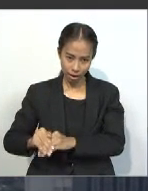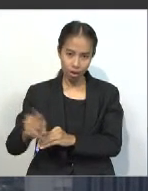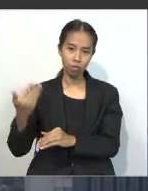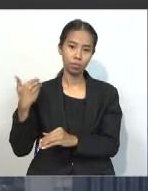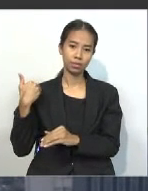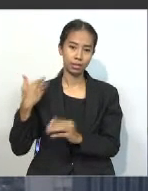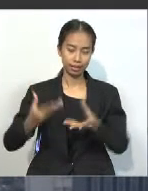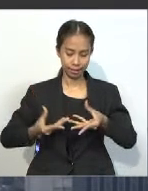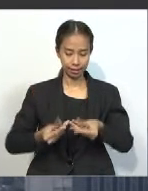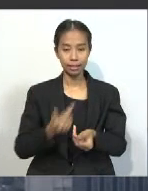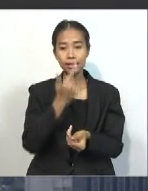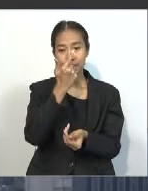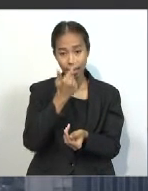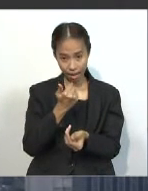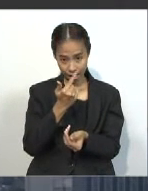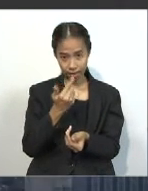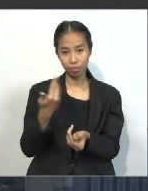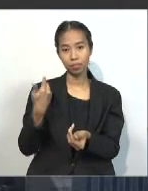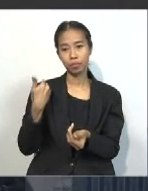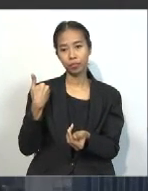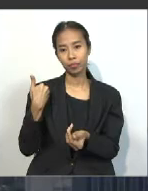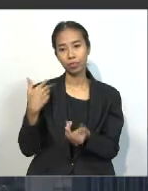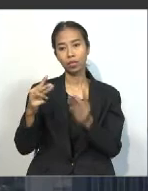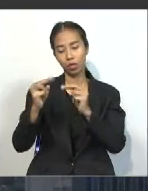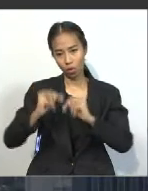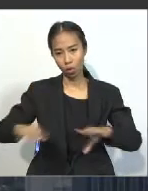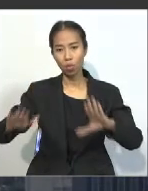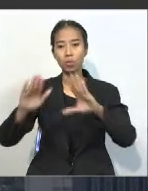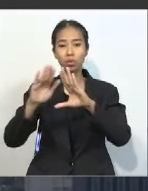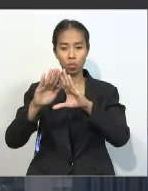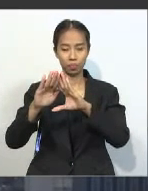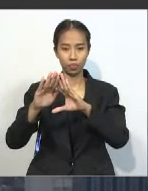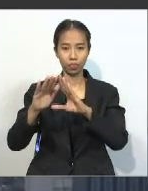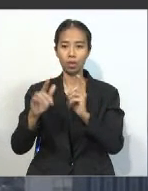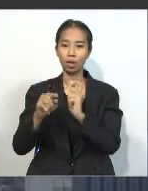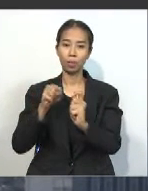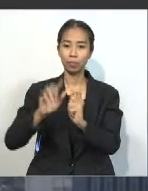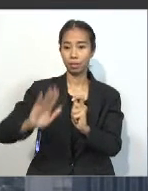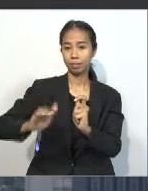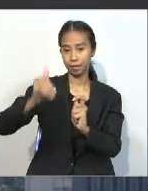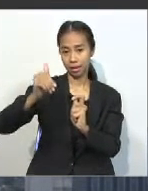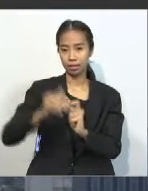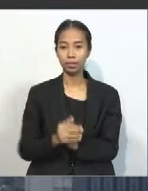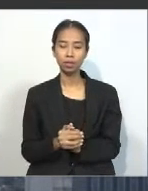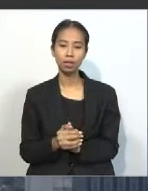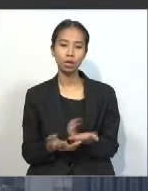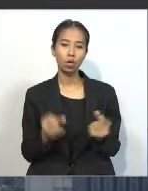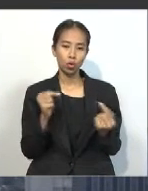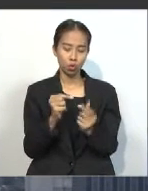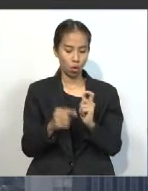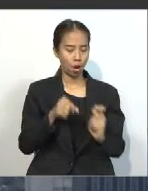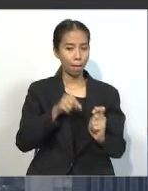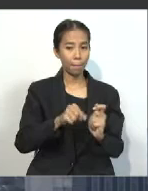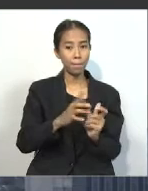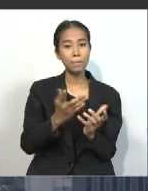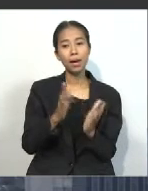ทองหลางริมถนนดินแดงเขตดินแดงตำบลนครปฐมอำเภอเมืองจังหวัดนครปฐมตำบลทรงคะนองอำเ